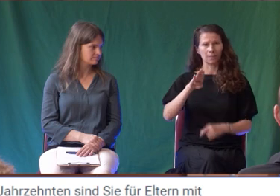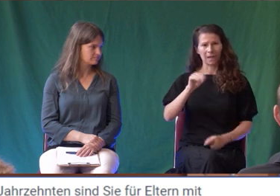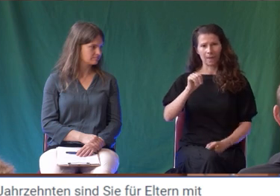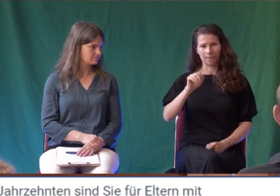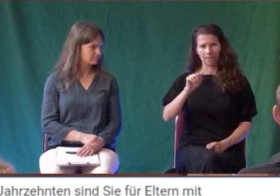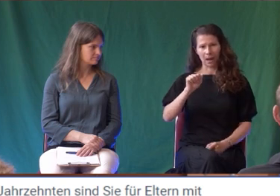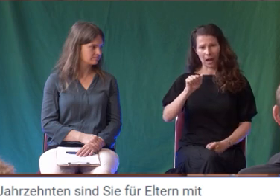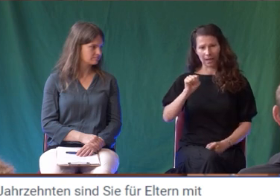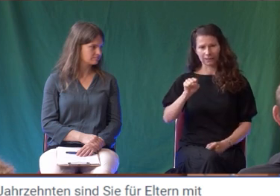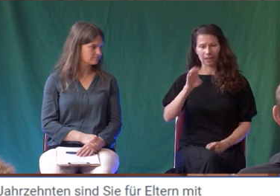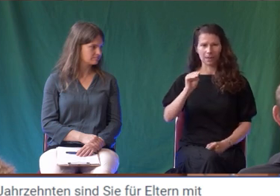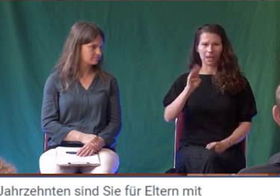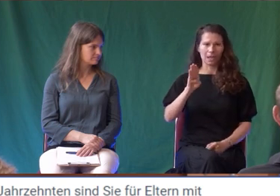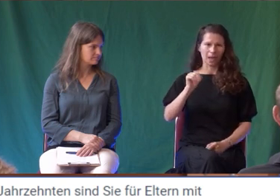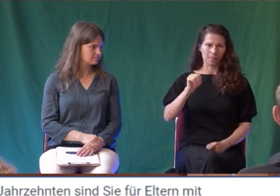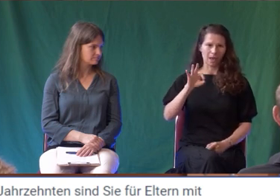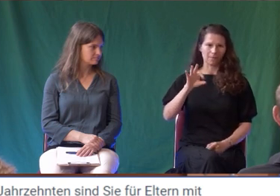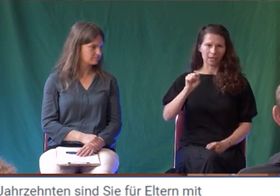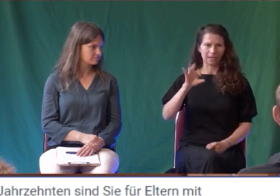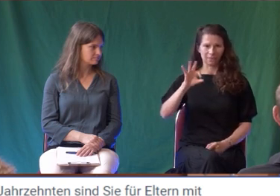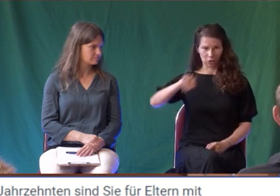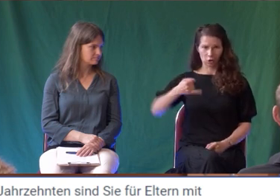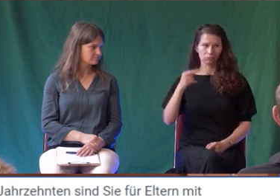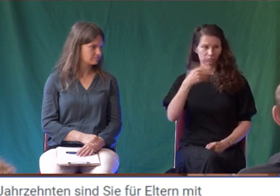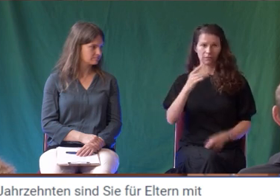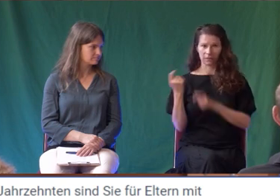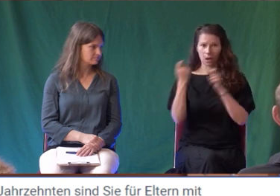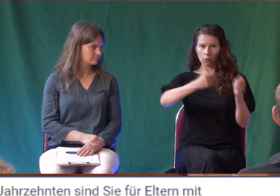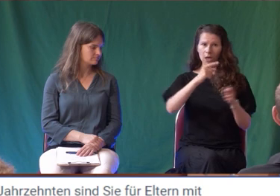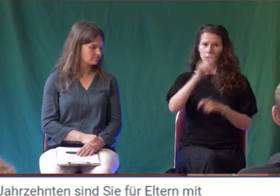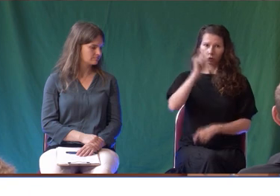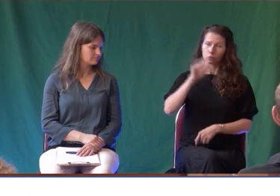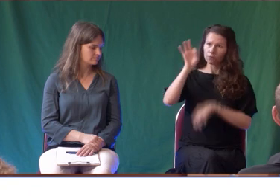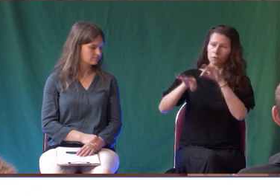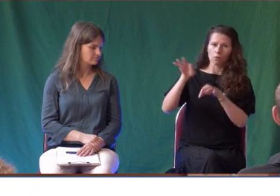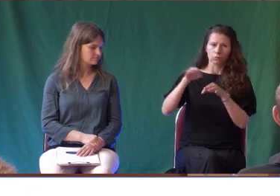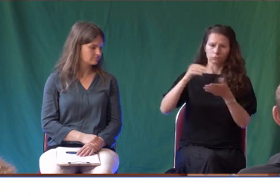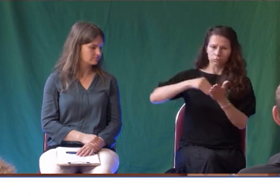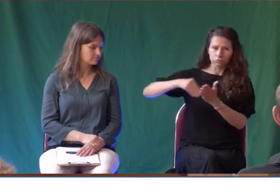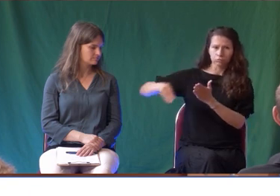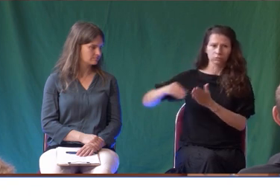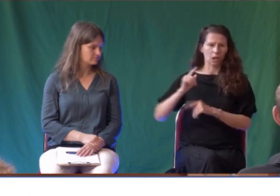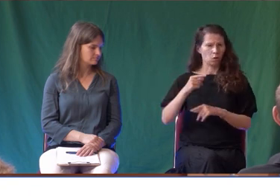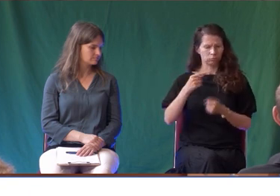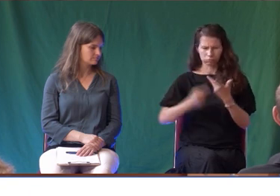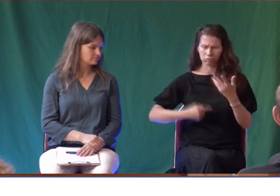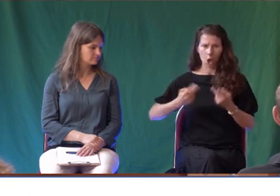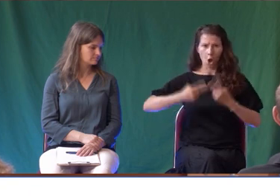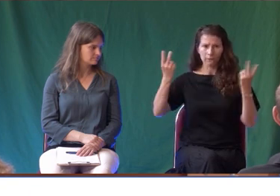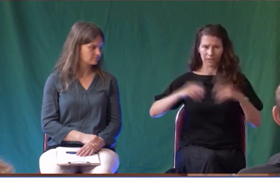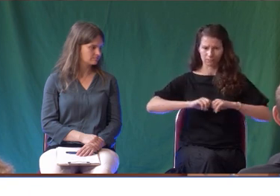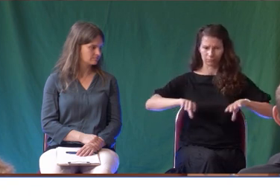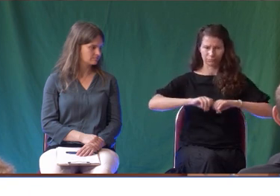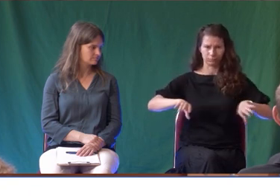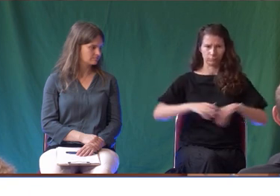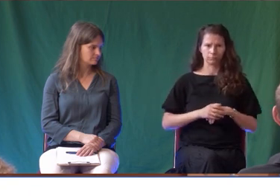fsfj gemacht haben sowie an zahlreiche Veröffentlichung zum Thema die Verankerung des